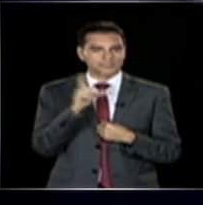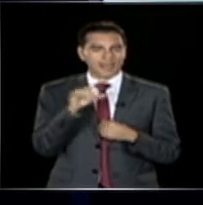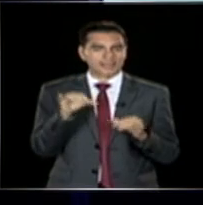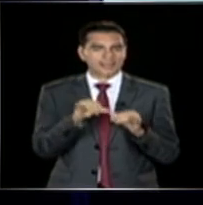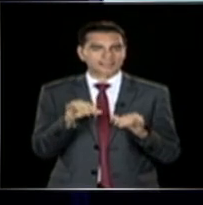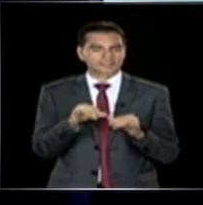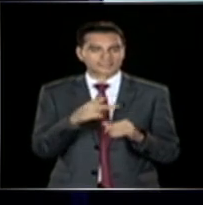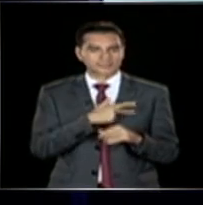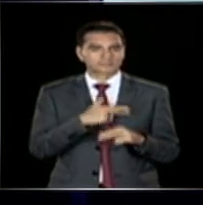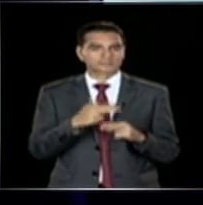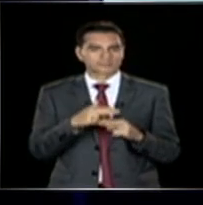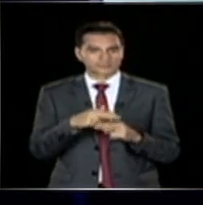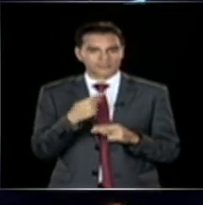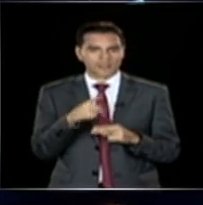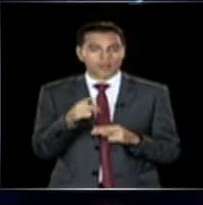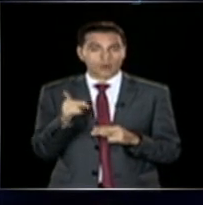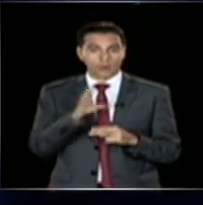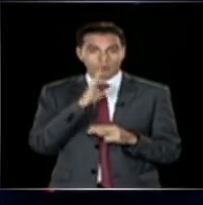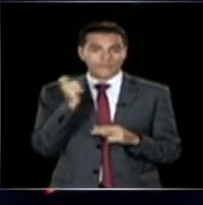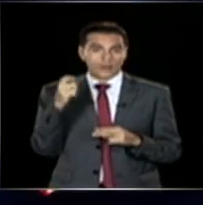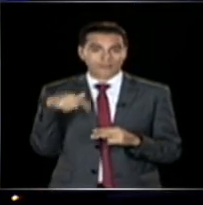اتغيرت، خوفه 65،